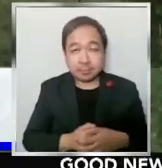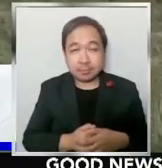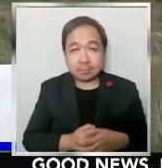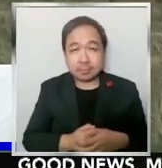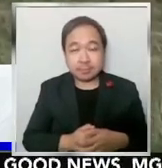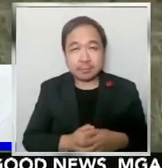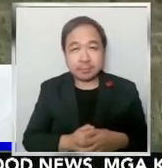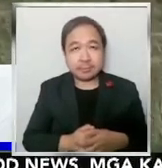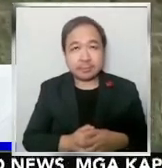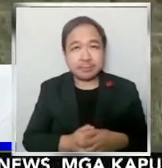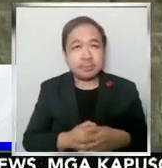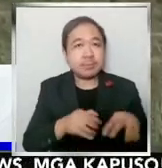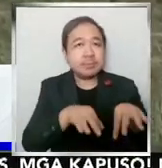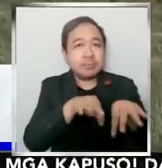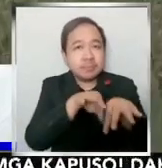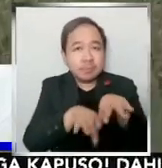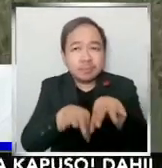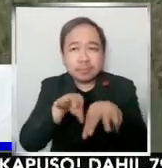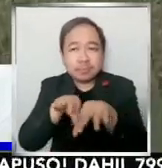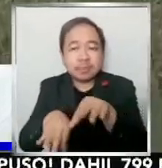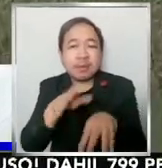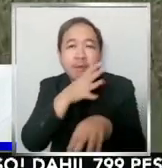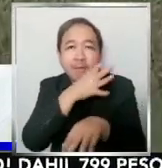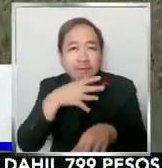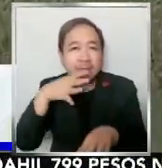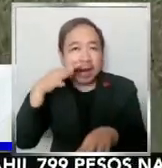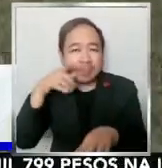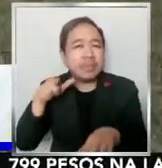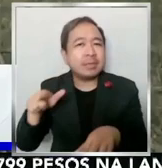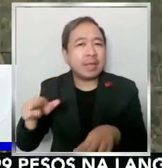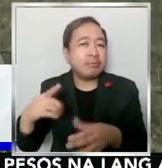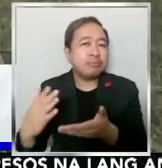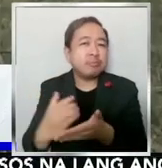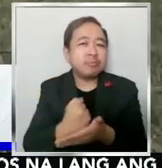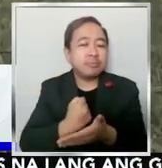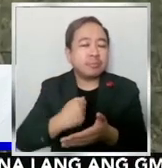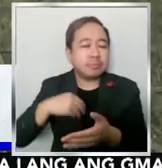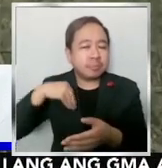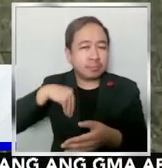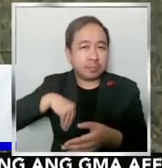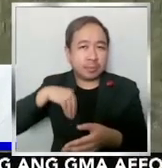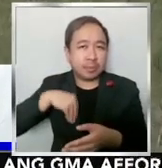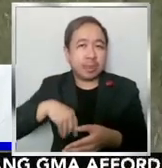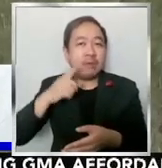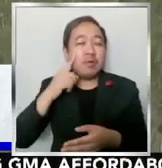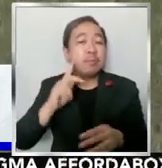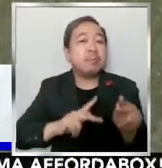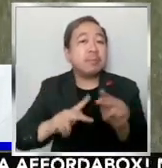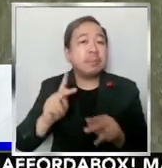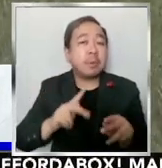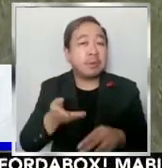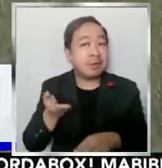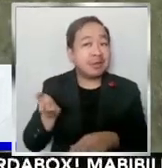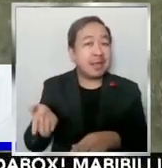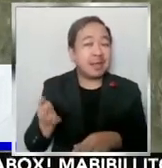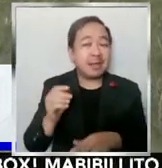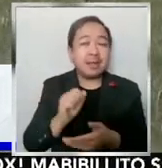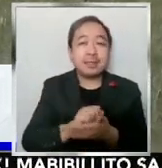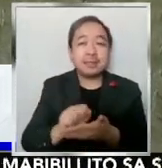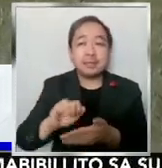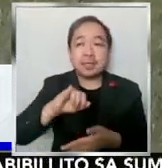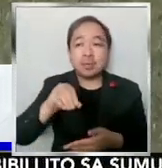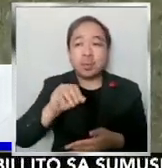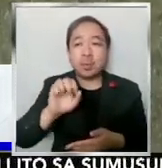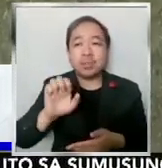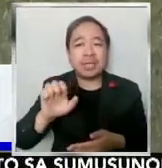Pagsasaka ang pangunahing kinabubuhay ng mga residente sa bayan ng San Jose sa Antique. Pero matapos hagupitin